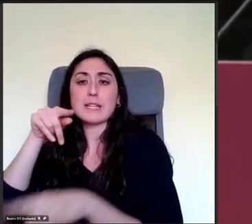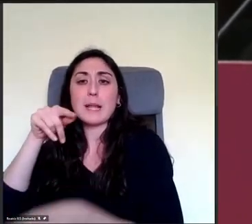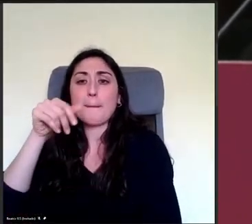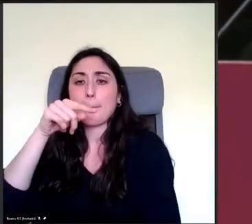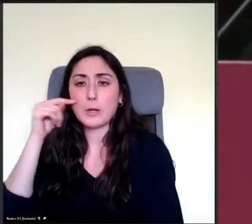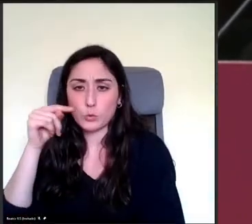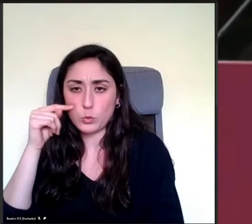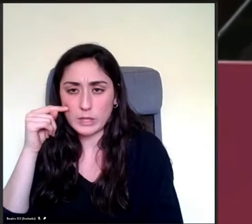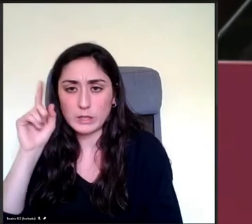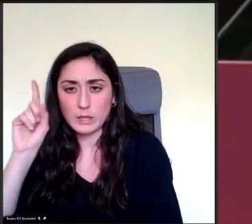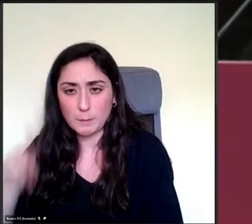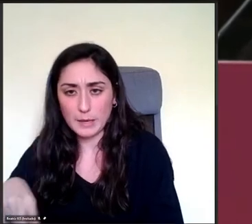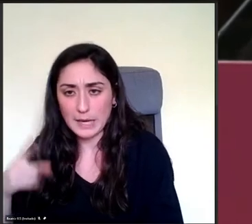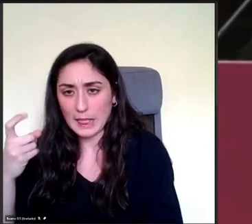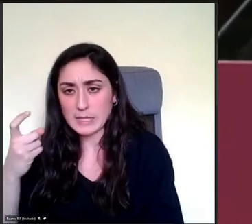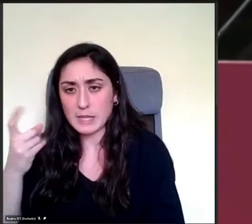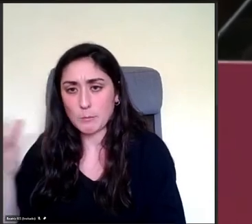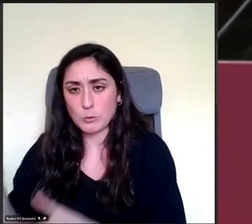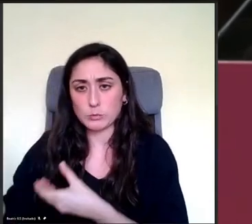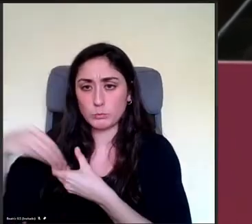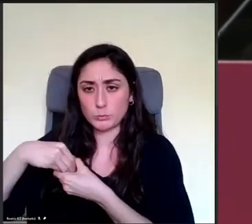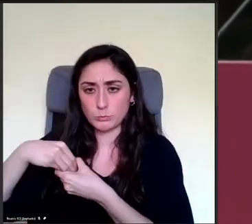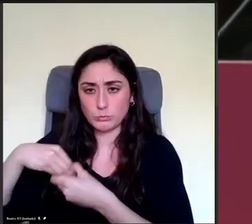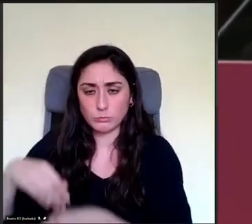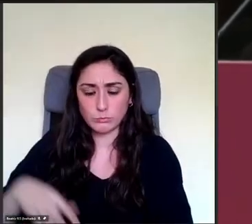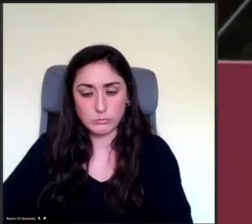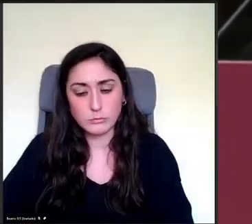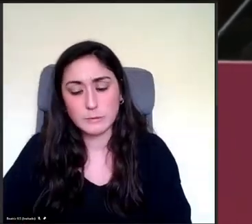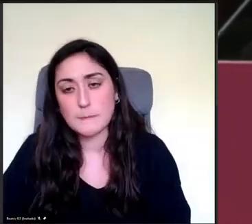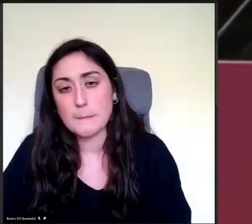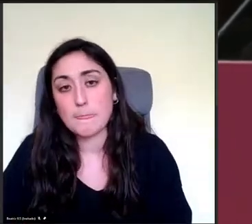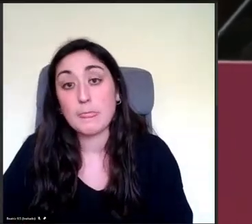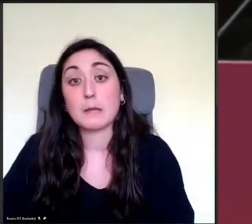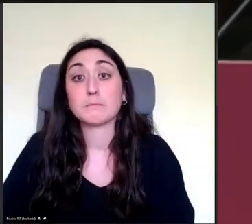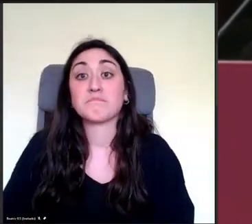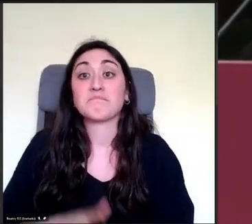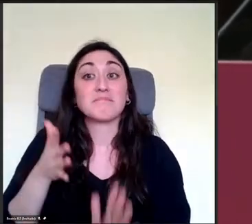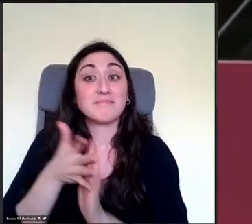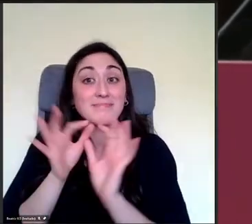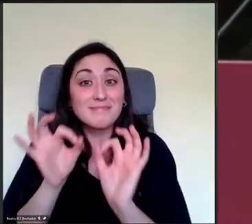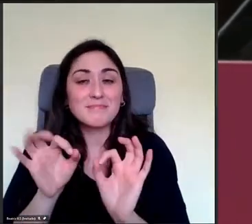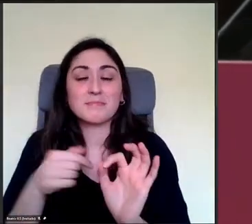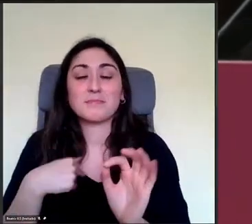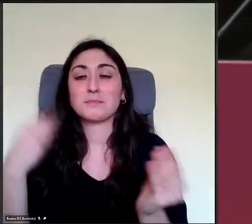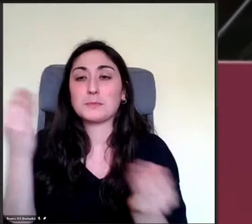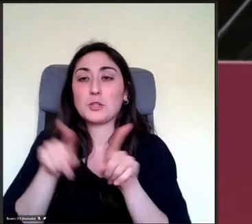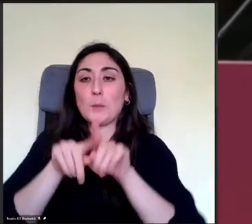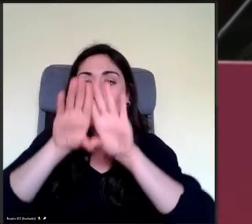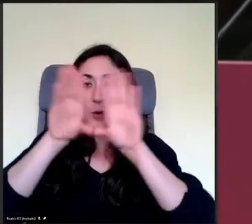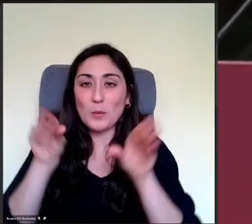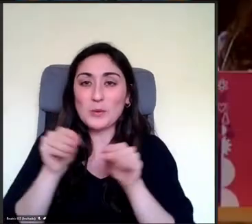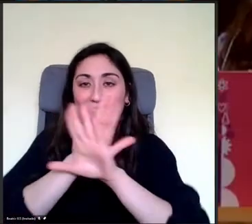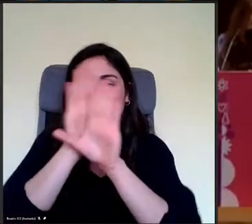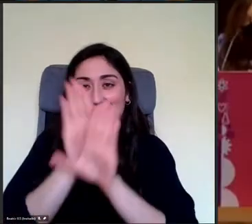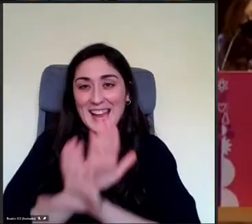I dit això, jo crec que ja dono per acabada les conclusions de